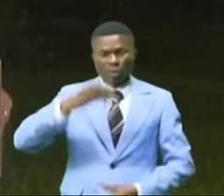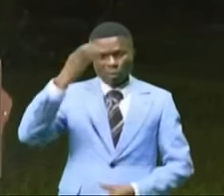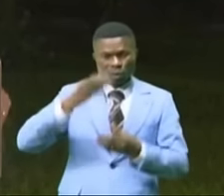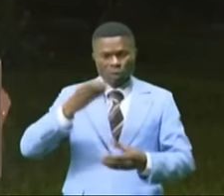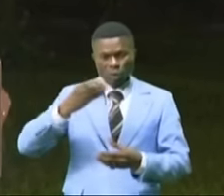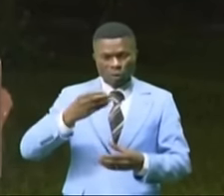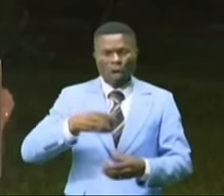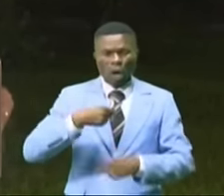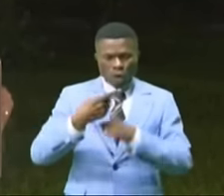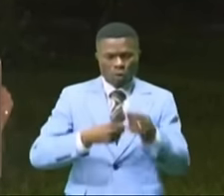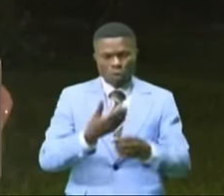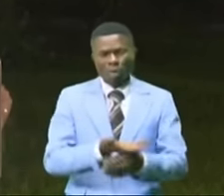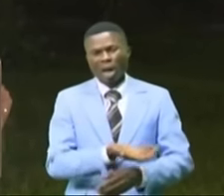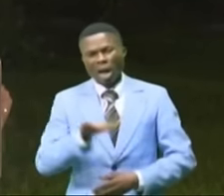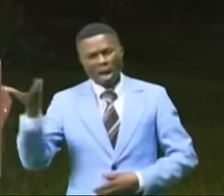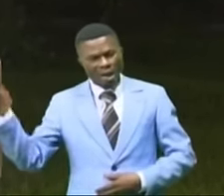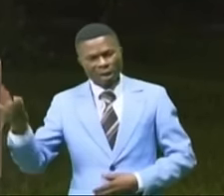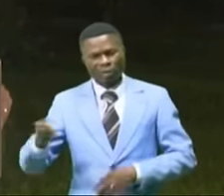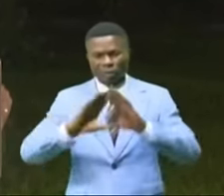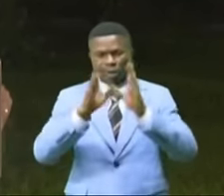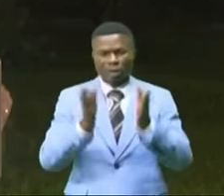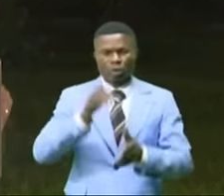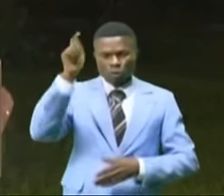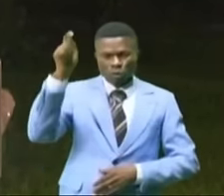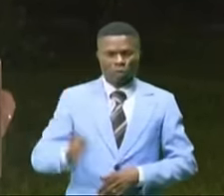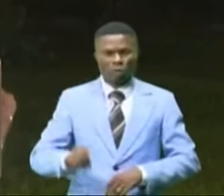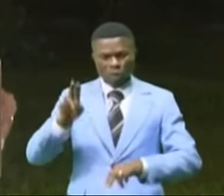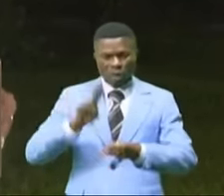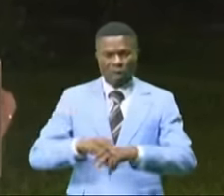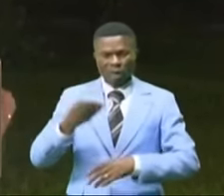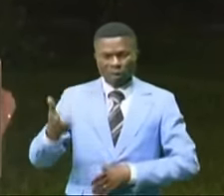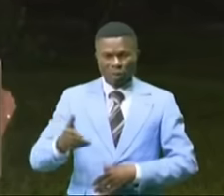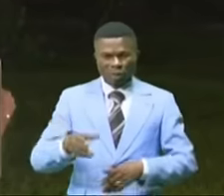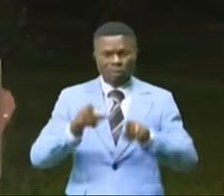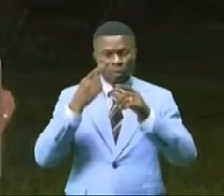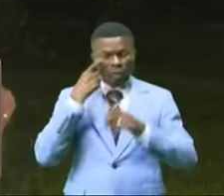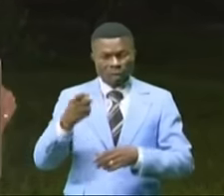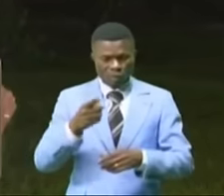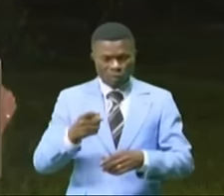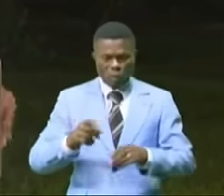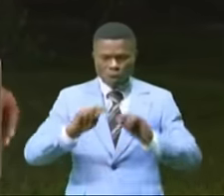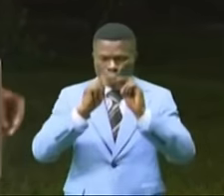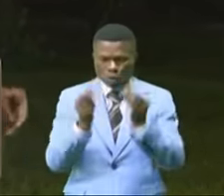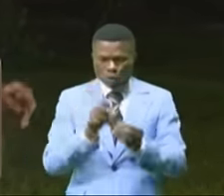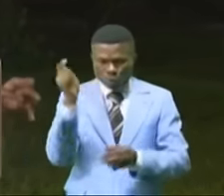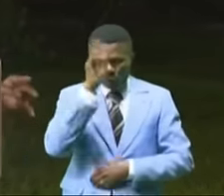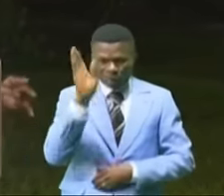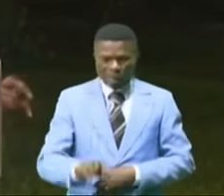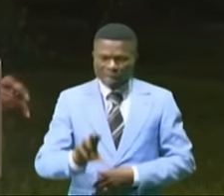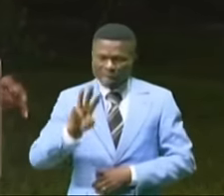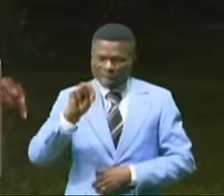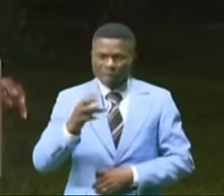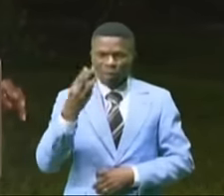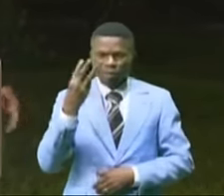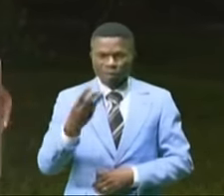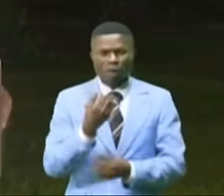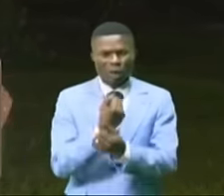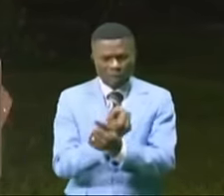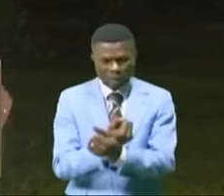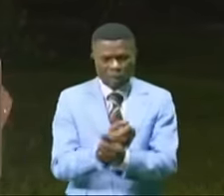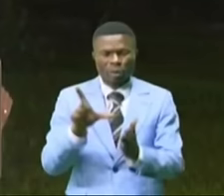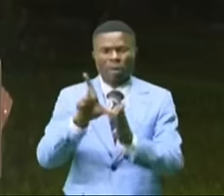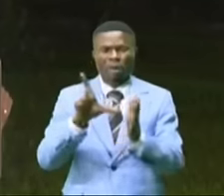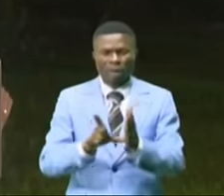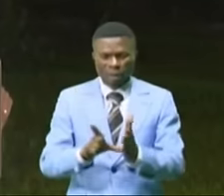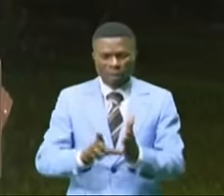au retrait de toutes ses troupes des territoires occupés et de voir son supplétif du M23 se plier aux résolutions des